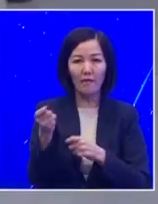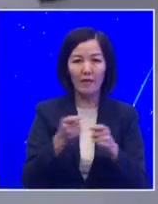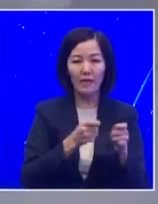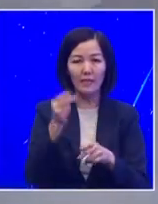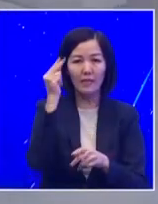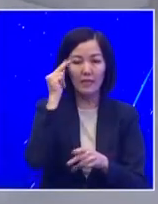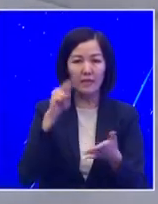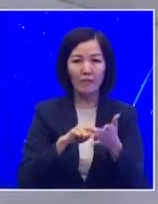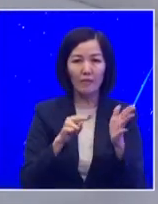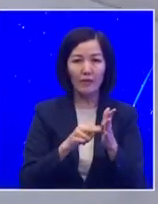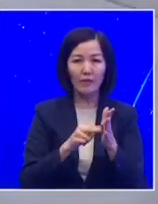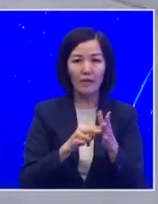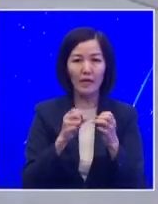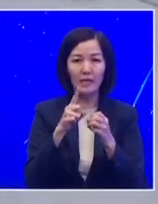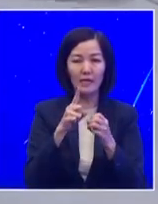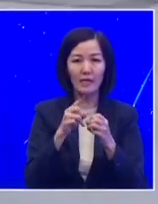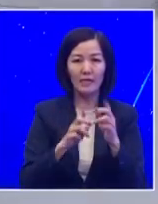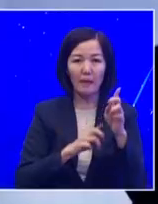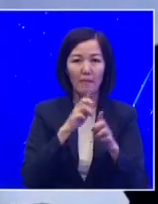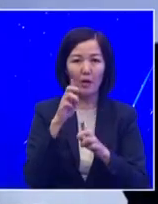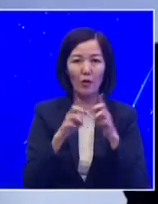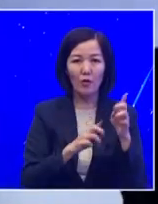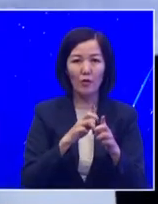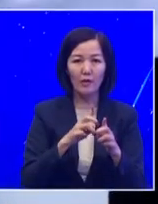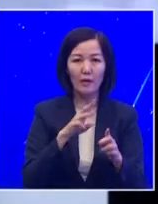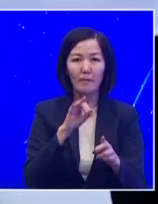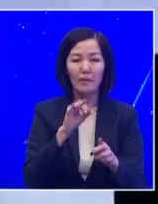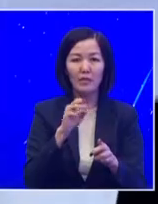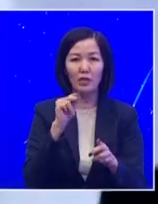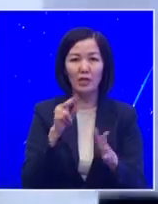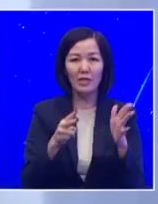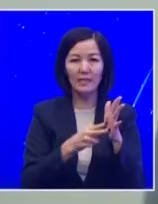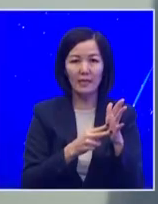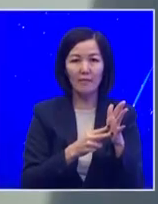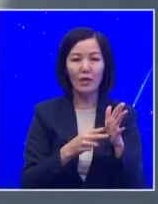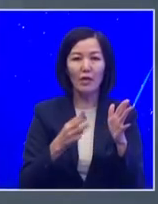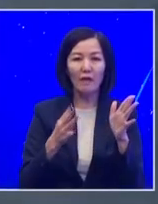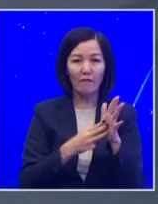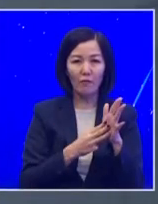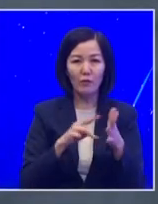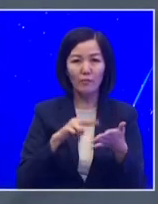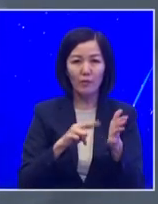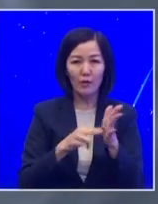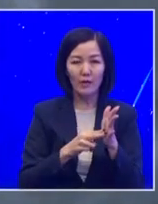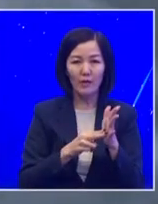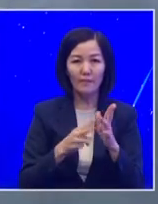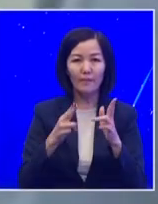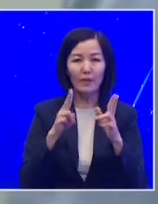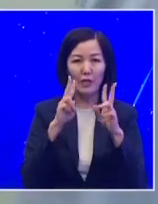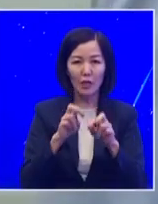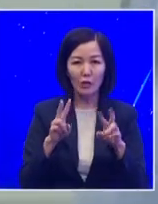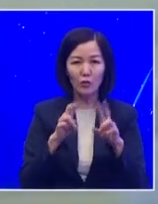планируют осуществить 11 полетов. В рамках миссии Чанъэ-7 и Чанъэ-8 планируется изучение